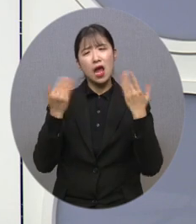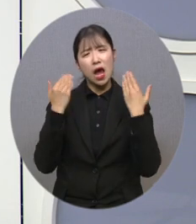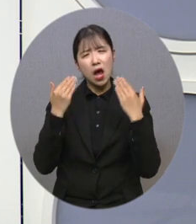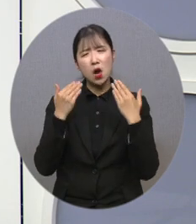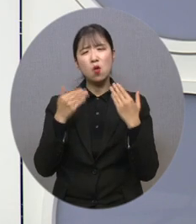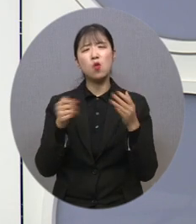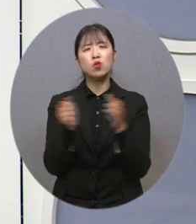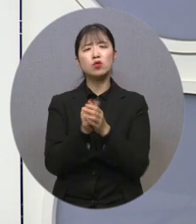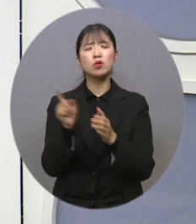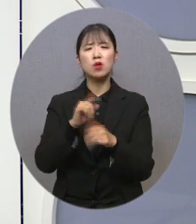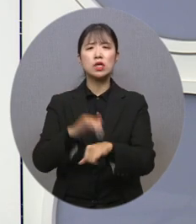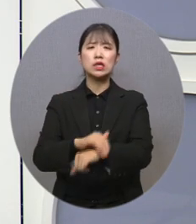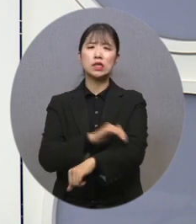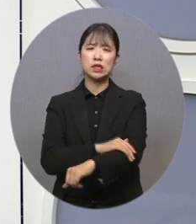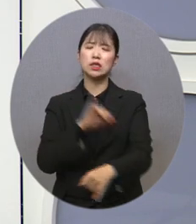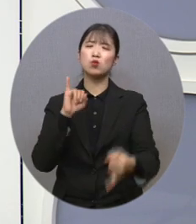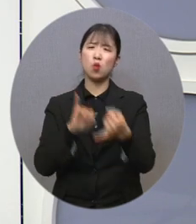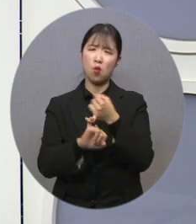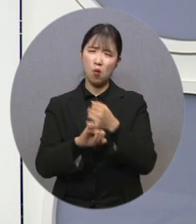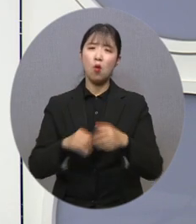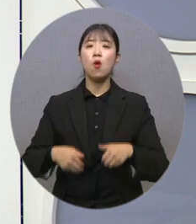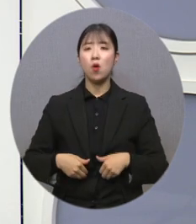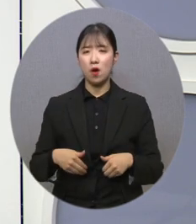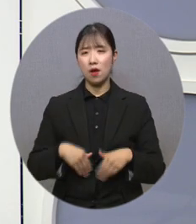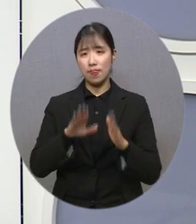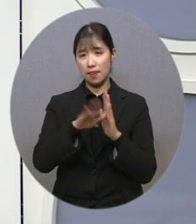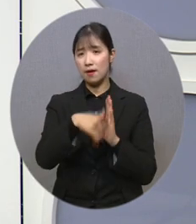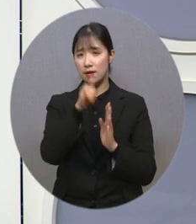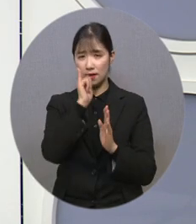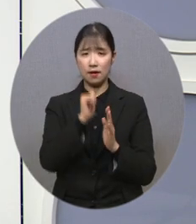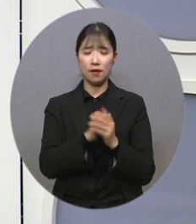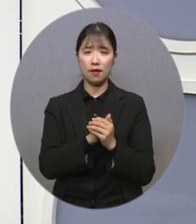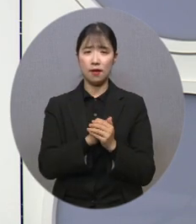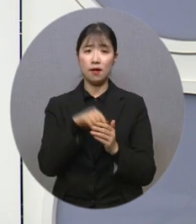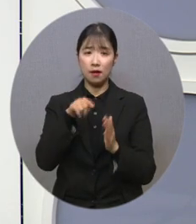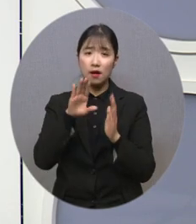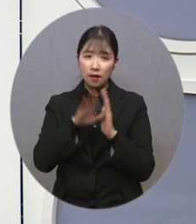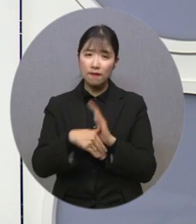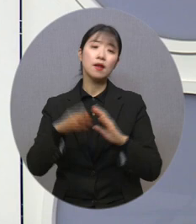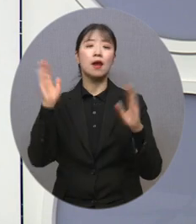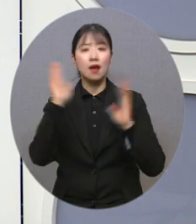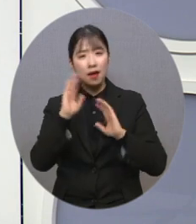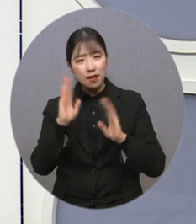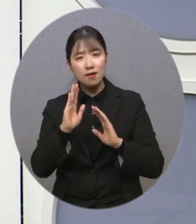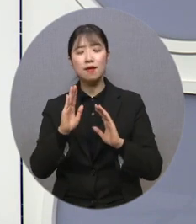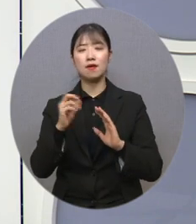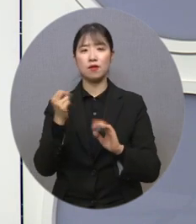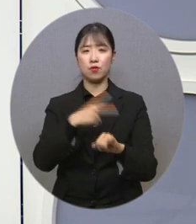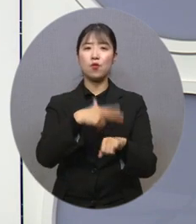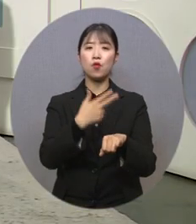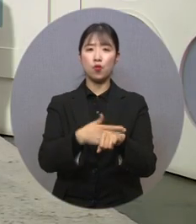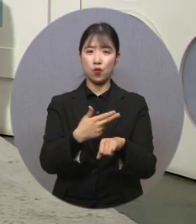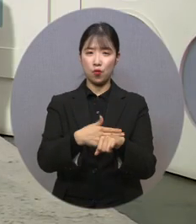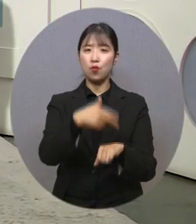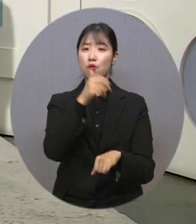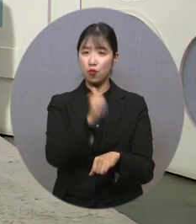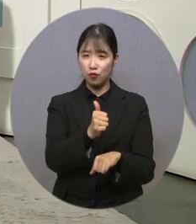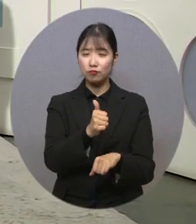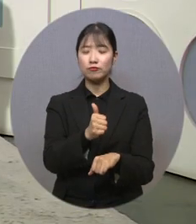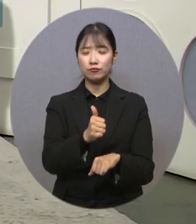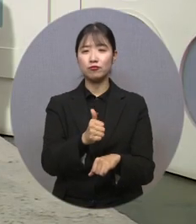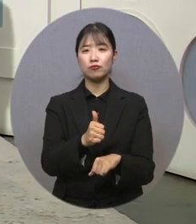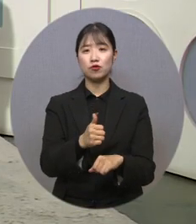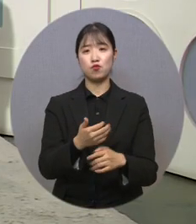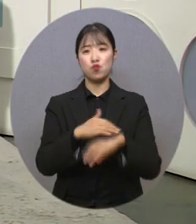아주 실습이 필수 불가결한 경우가 있습니다. 이때는 학생들과 또